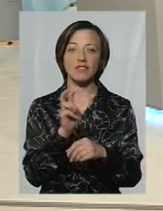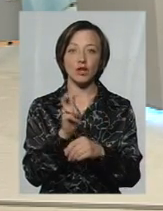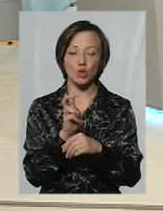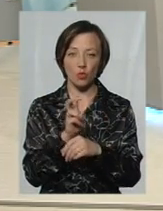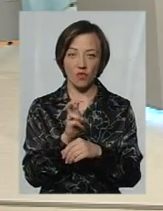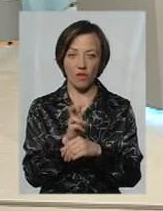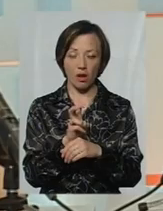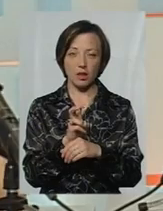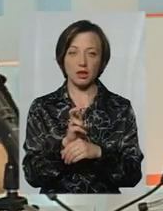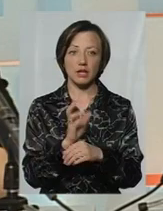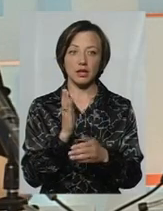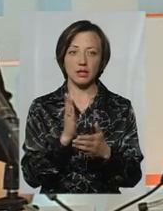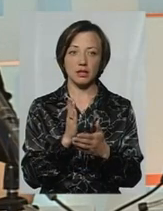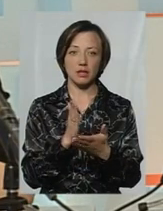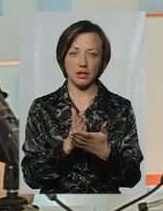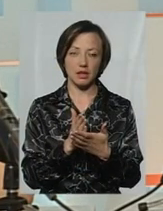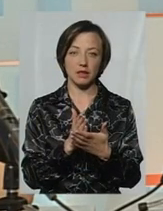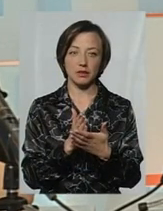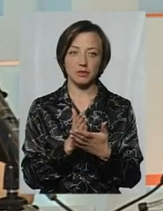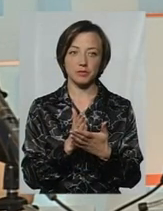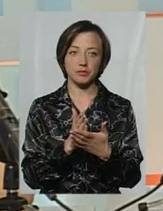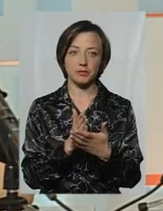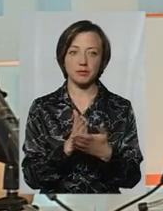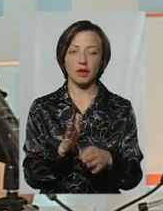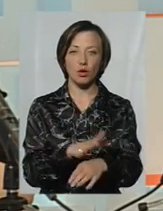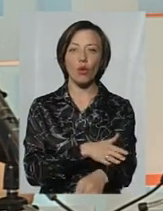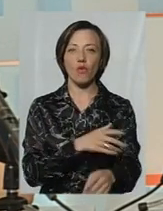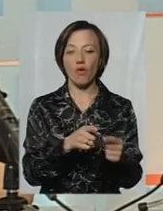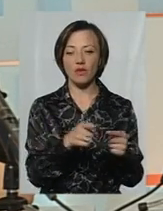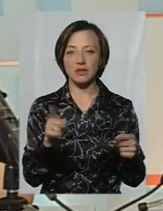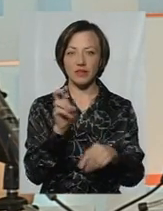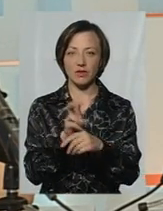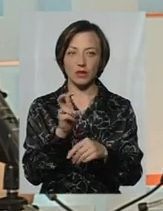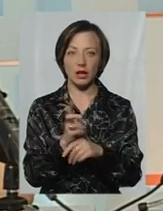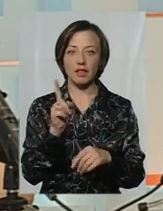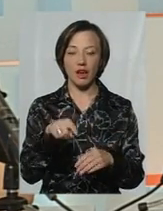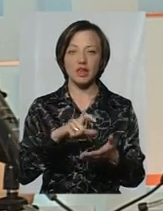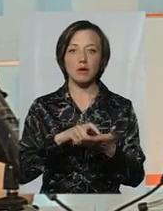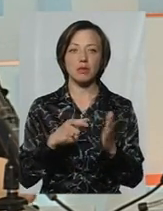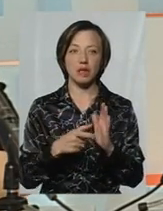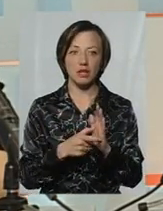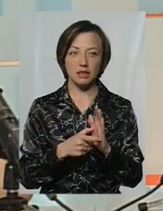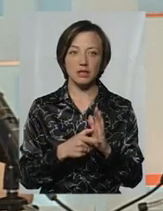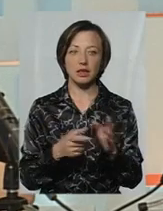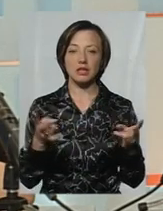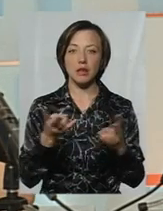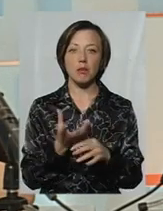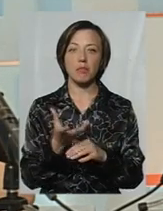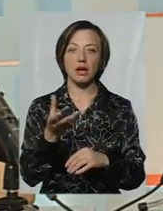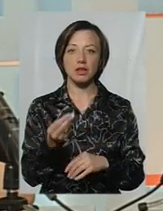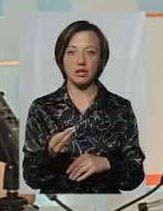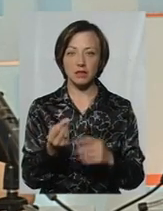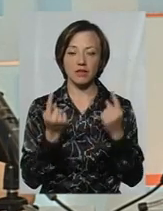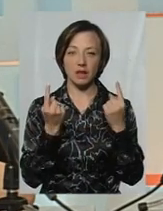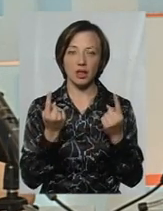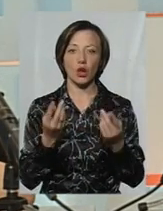відвідувань, угу. Да, там є якби довготривалі якісь відвідування, да, навіть ті кімнати, за які треба платити, ну,